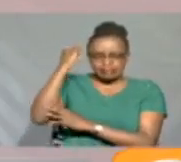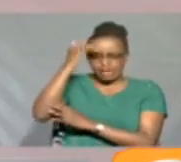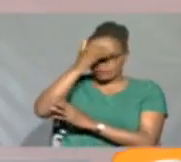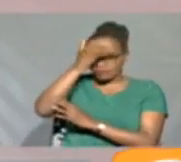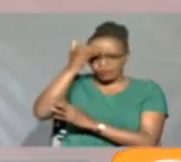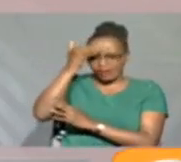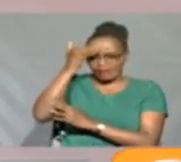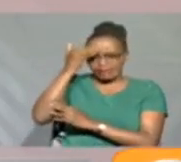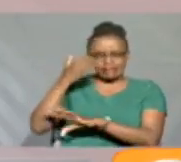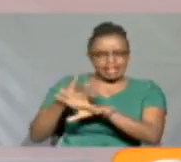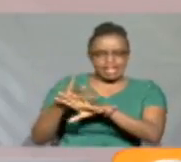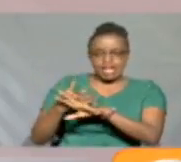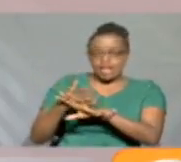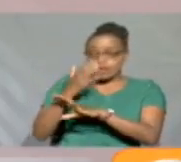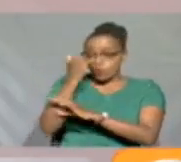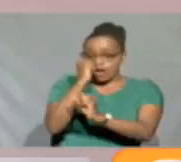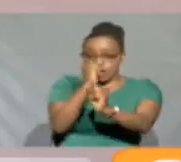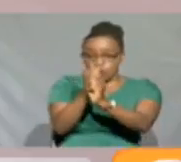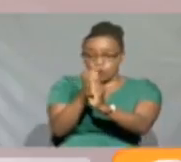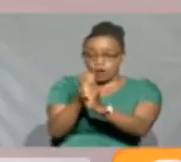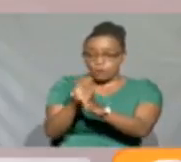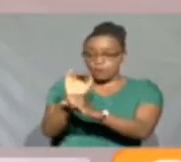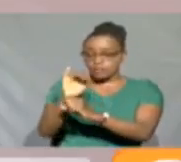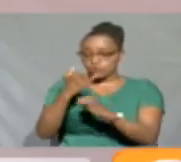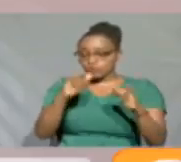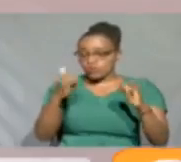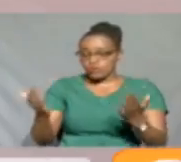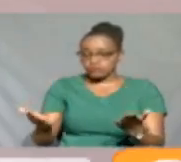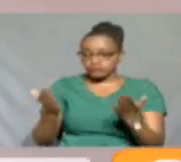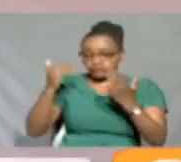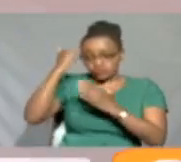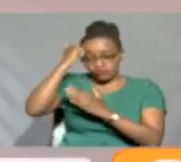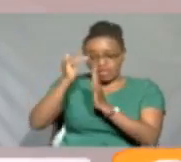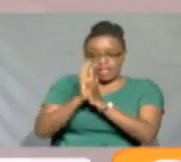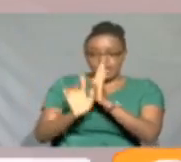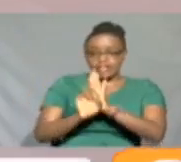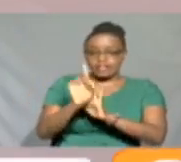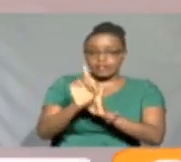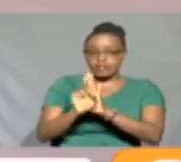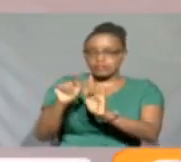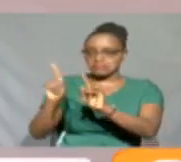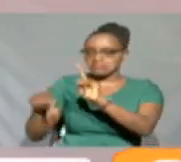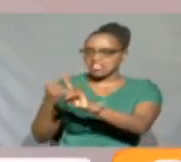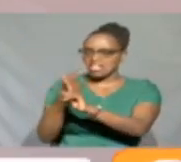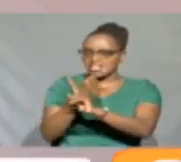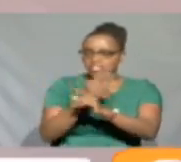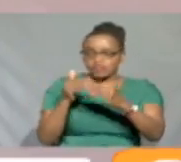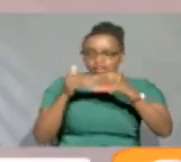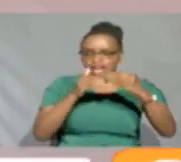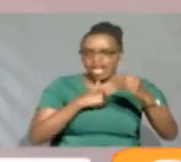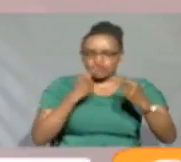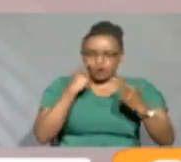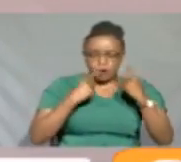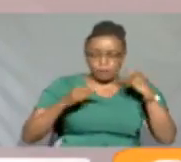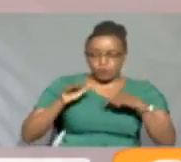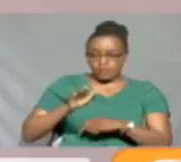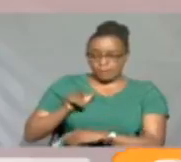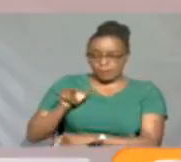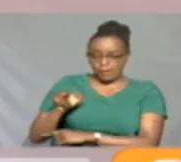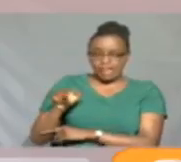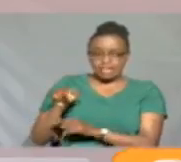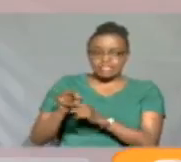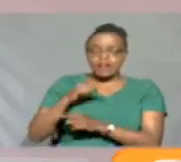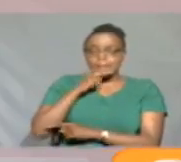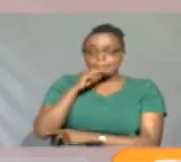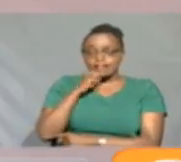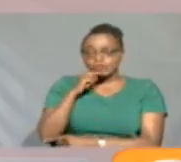za Wakenya kutokana na juhudi zake za kuimarisha masomo na maendeleo. Viongozi mbalimbali pia wamemwomboleza Laboso na